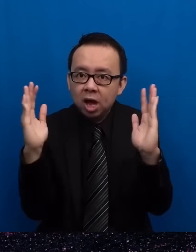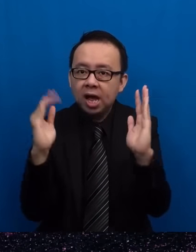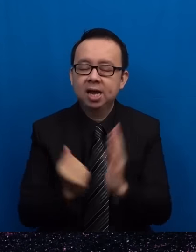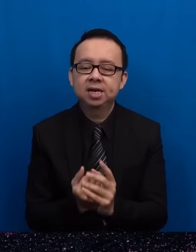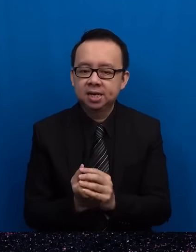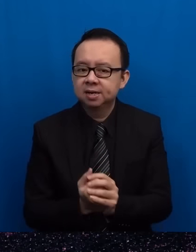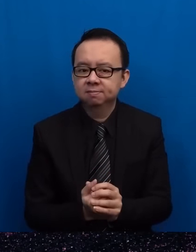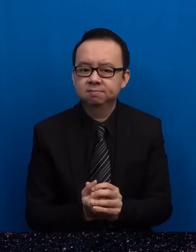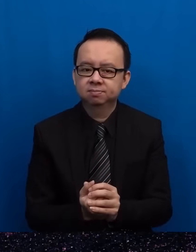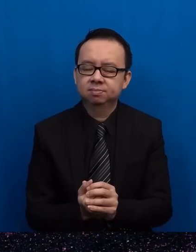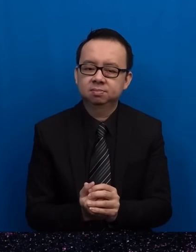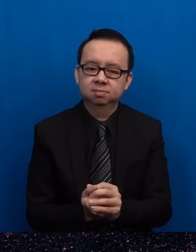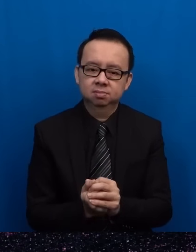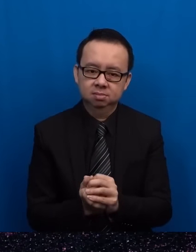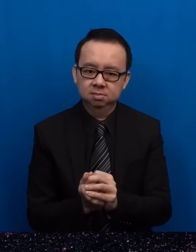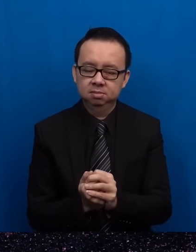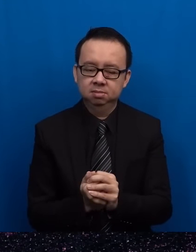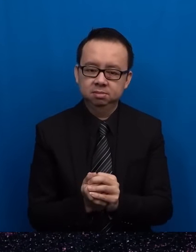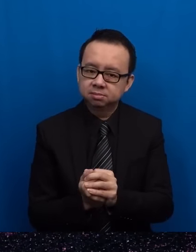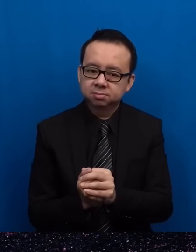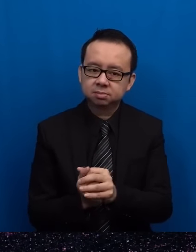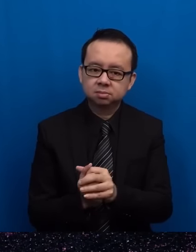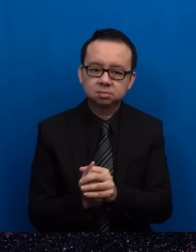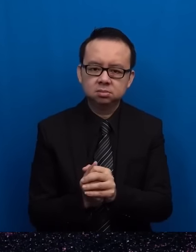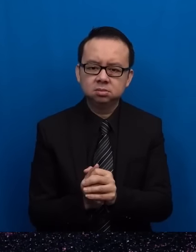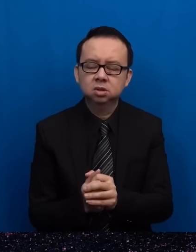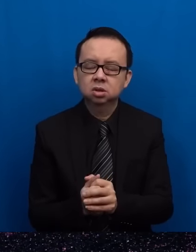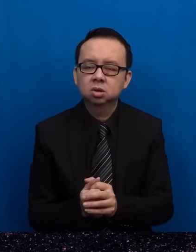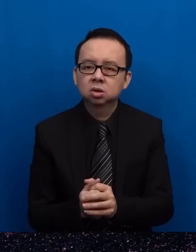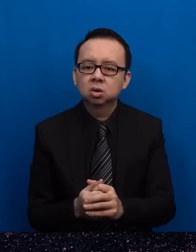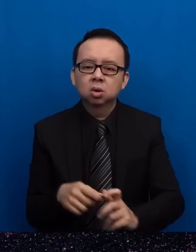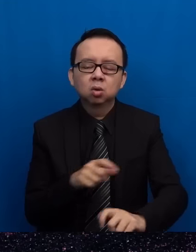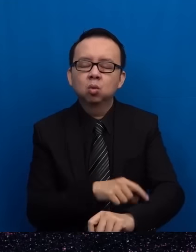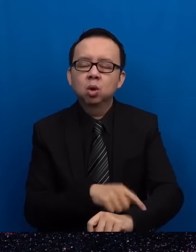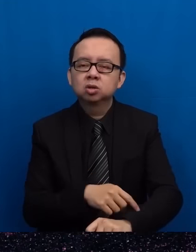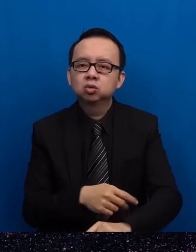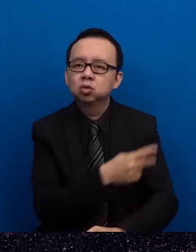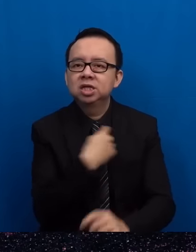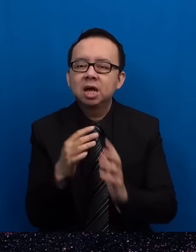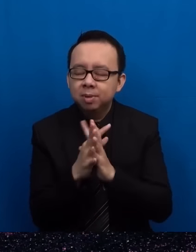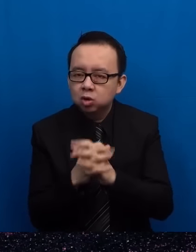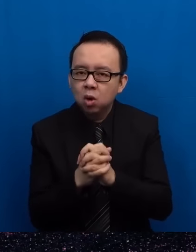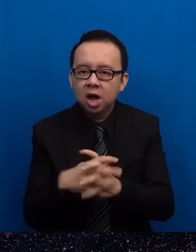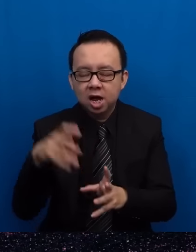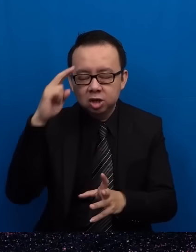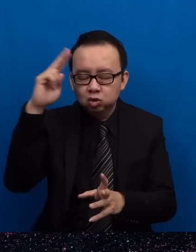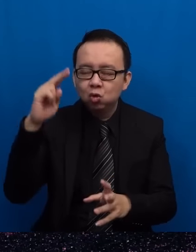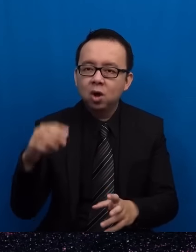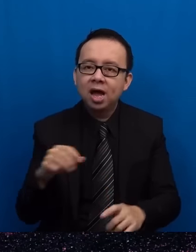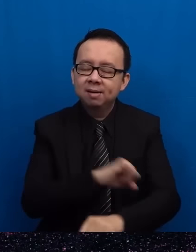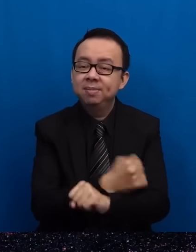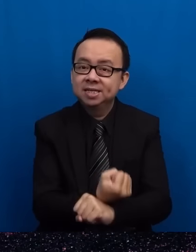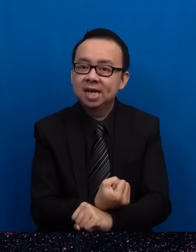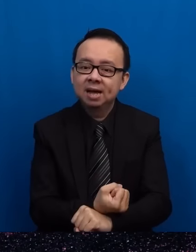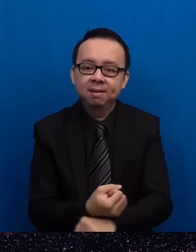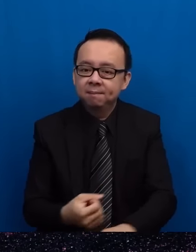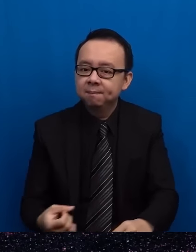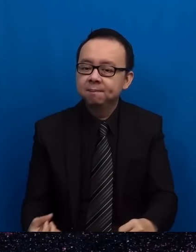Inggrisnya receive. Jadi waktu kita berdoa, Tuhan bisa menjawab doa kita dengan memberikan kepada